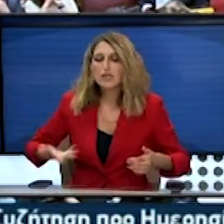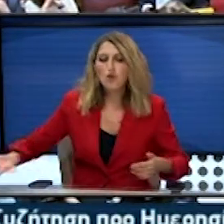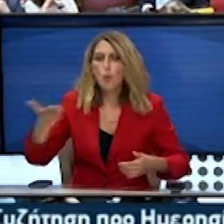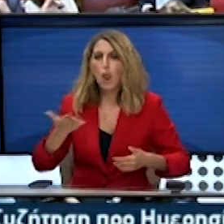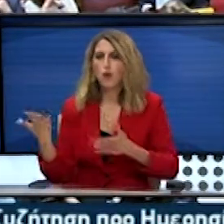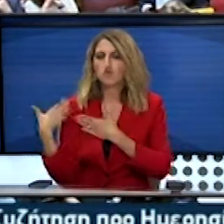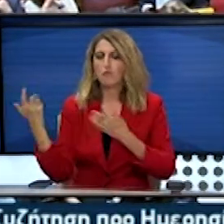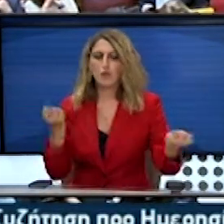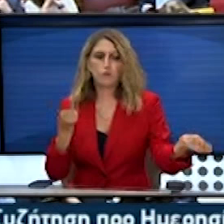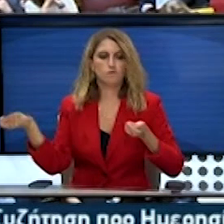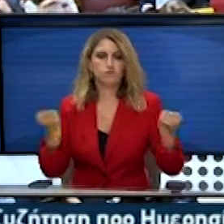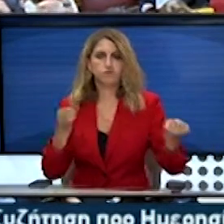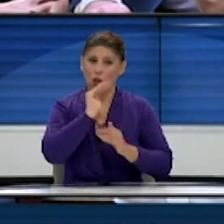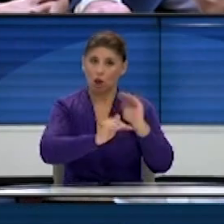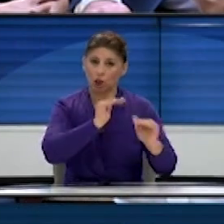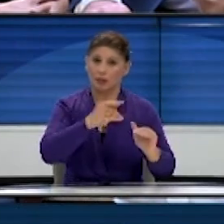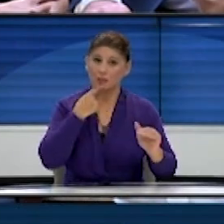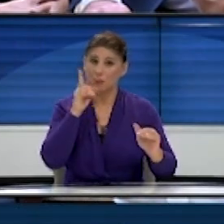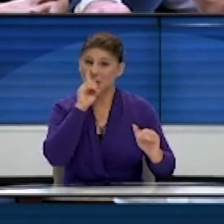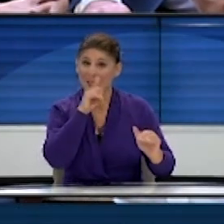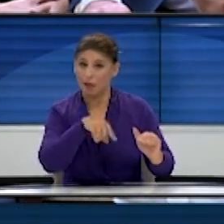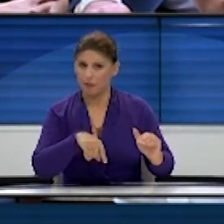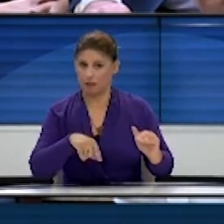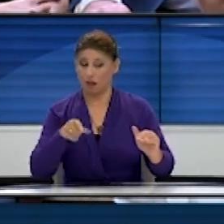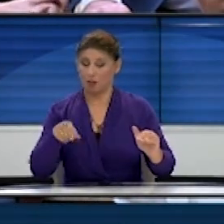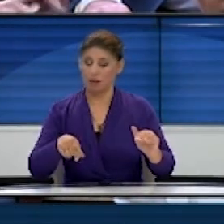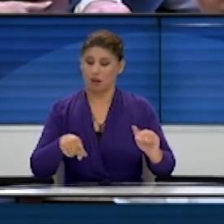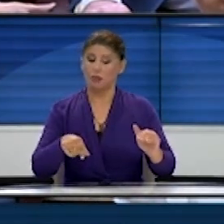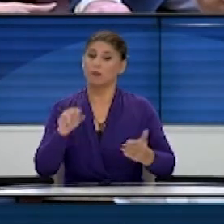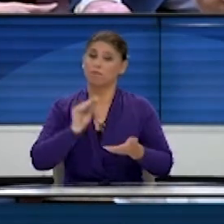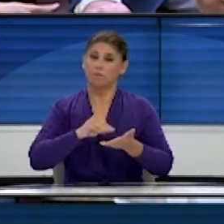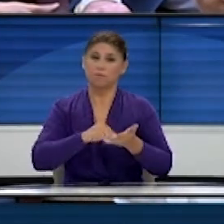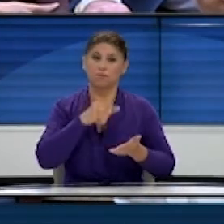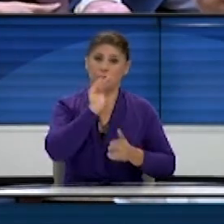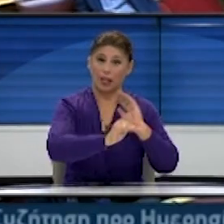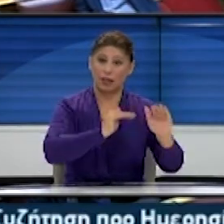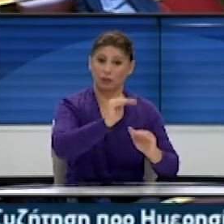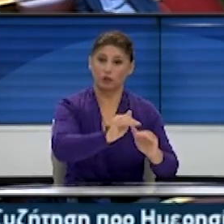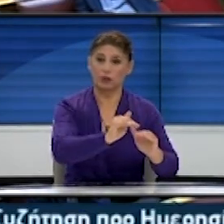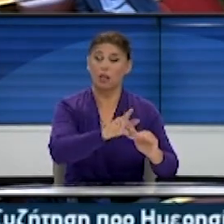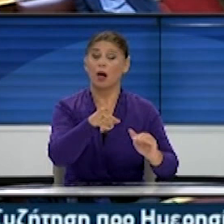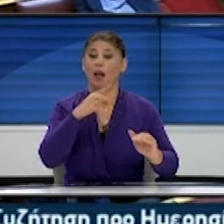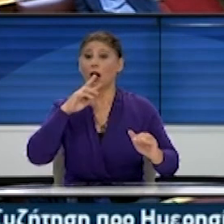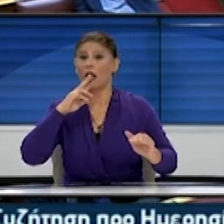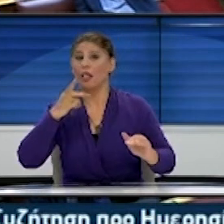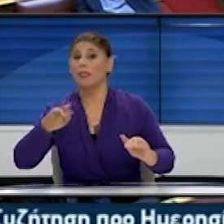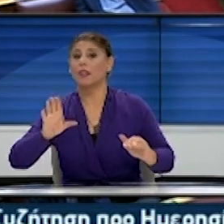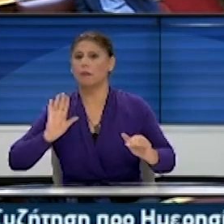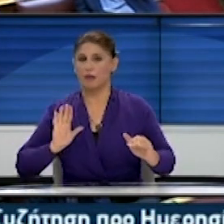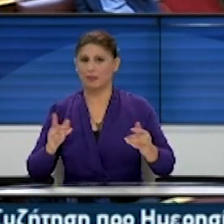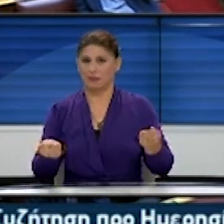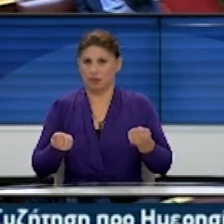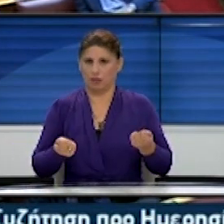την Κέρκυρα χθες ο κ. Μητσοτάκης ανακοίνωσε ότι το προσεχές Σάββατο θα κλείσει η Βουλή και εξέφρασε την